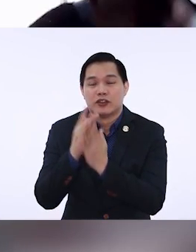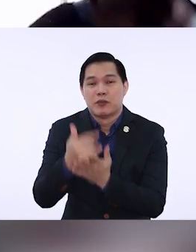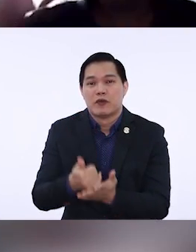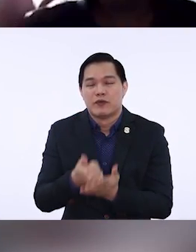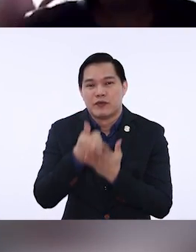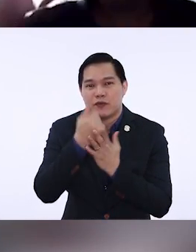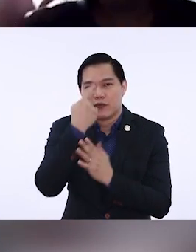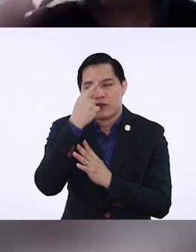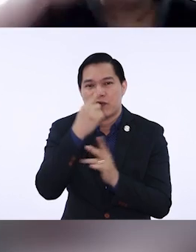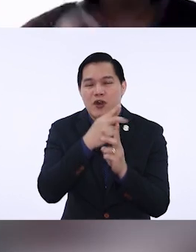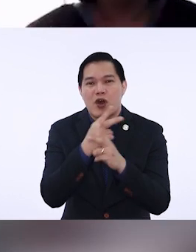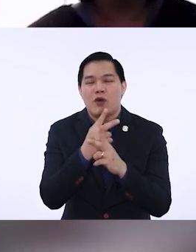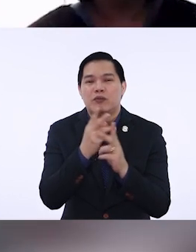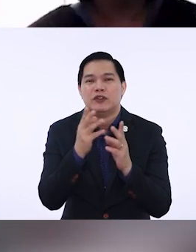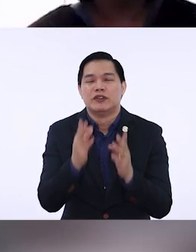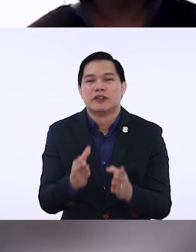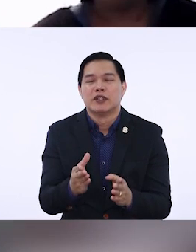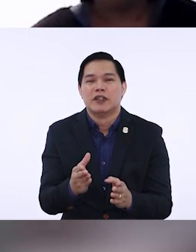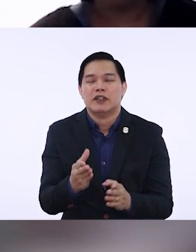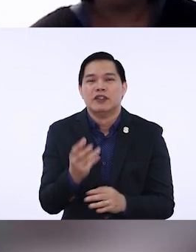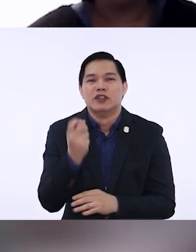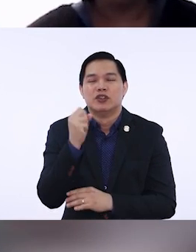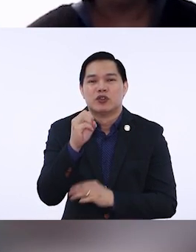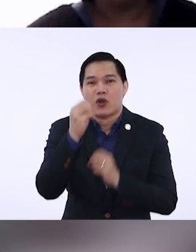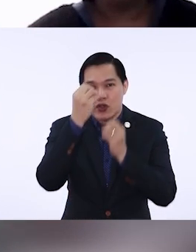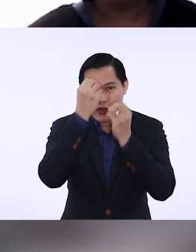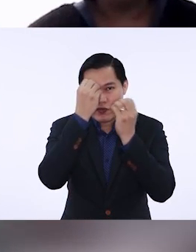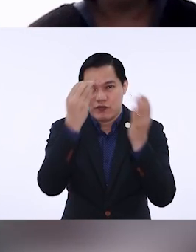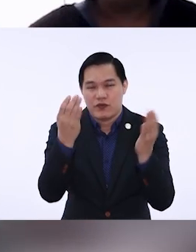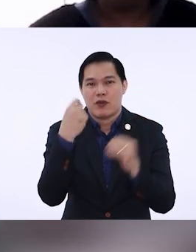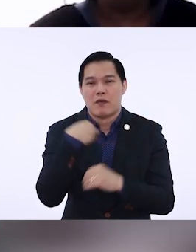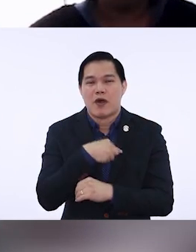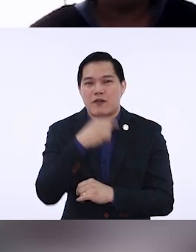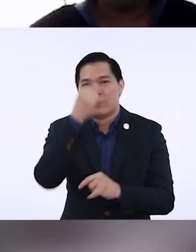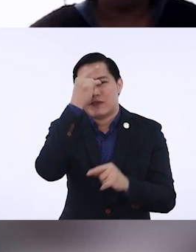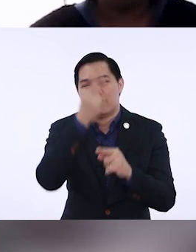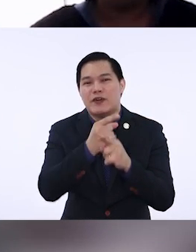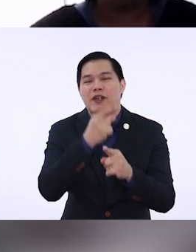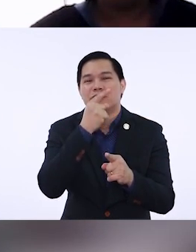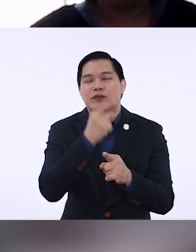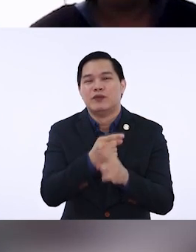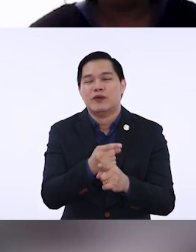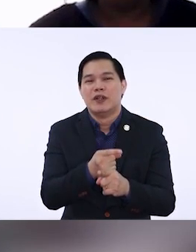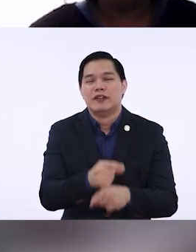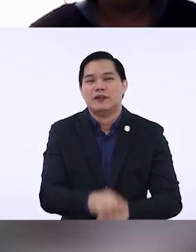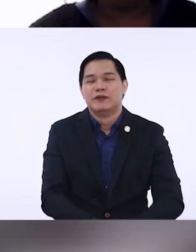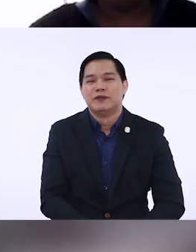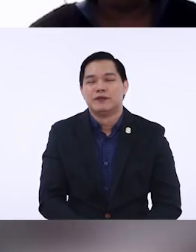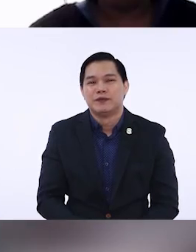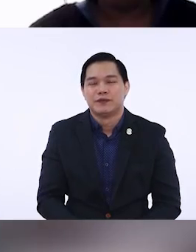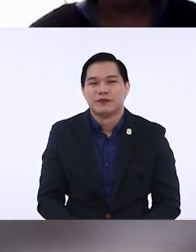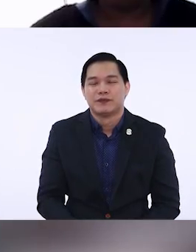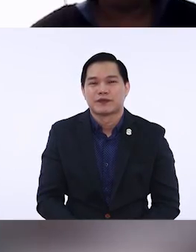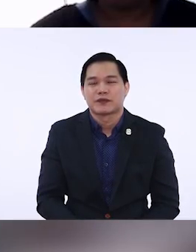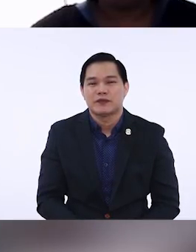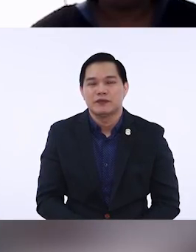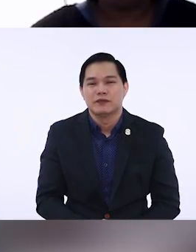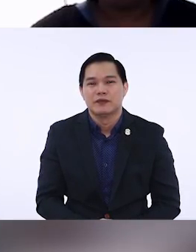katiwala para po i-inform ang ating mga kapatid po sa kanilang mga nasasakupan